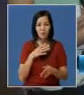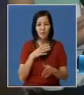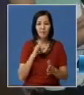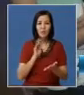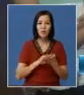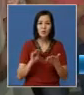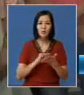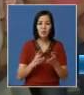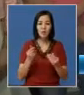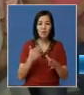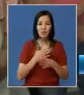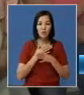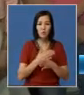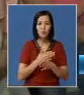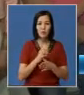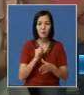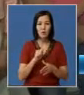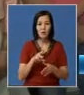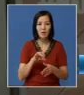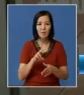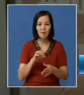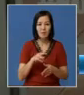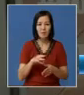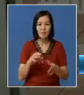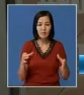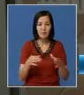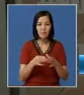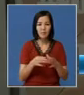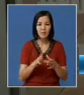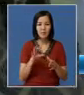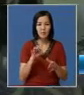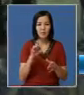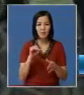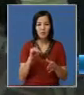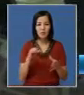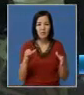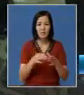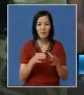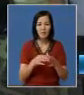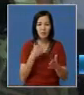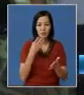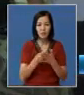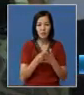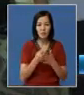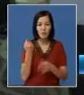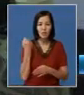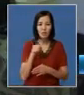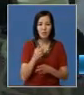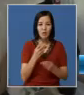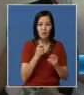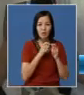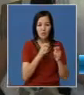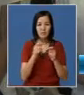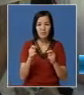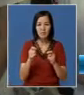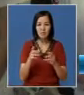жарысын қаржылай қолдаған Аманат сақтандыру компаниясы мен Сорс Қазақстан қоры. Олар өз тараптарынан жеңімпаздарға ақшалай